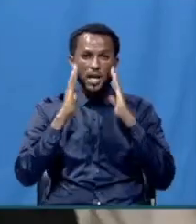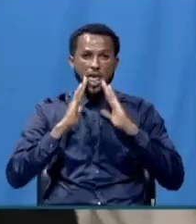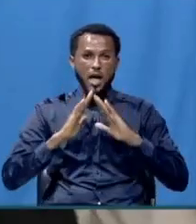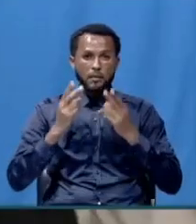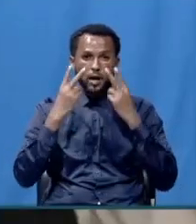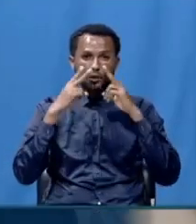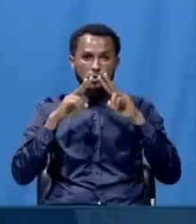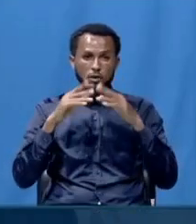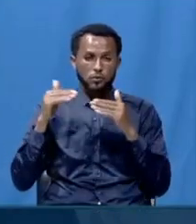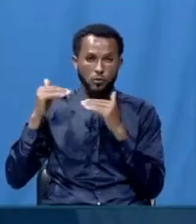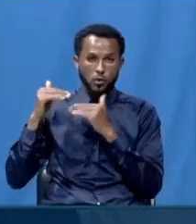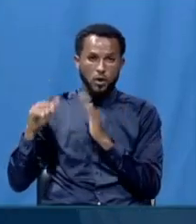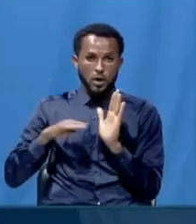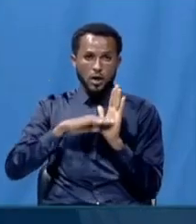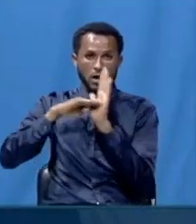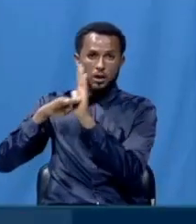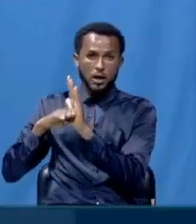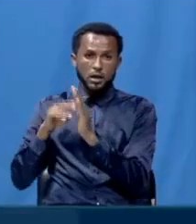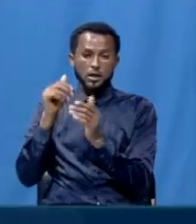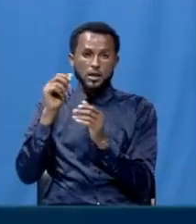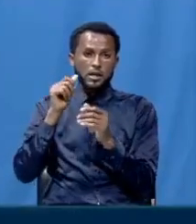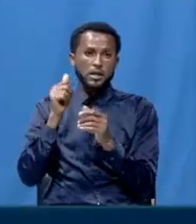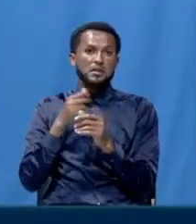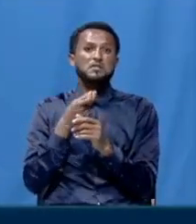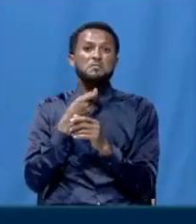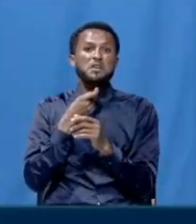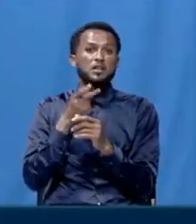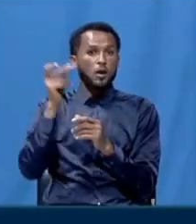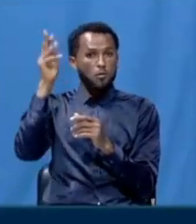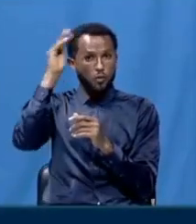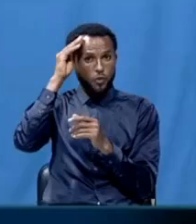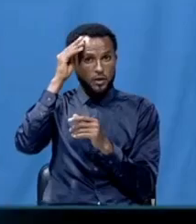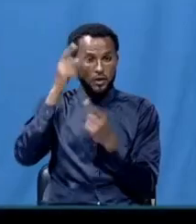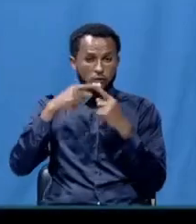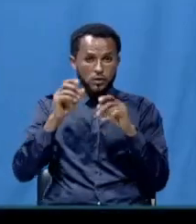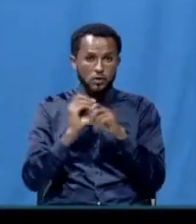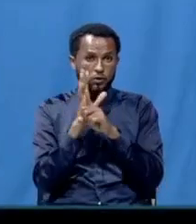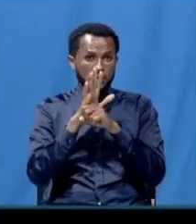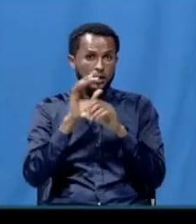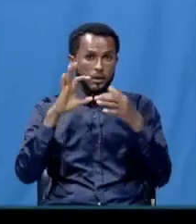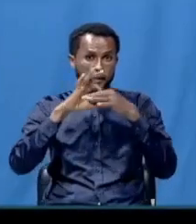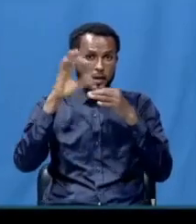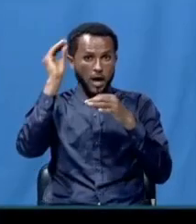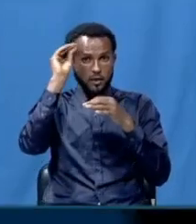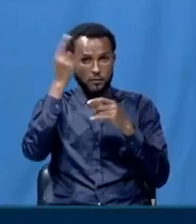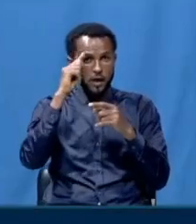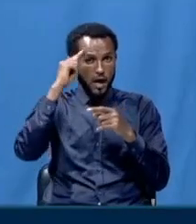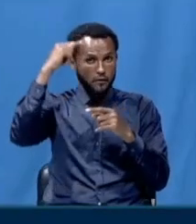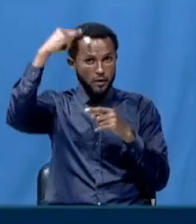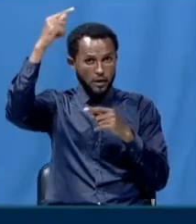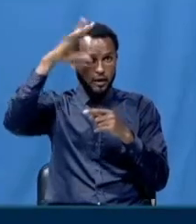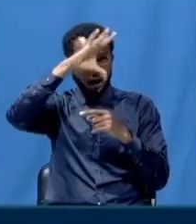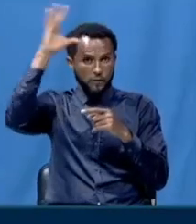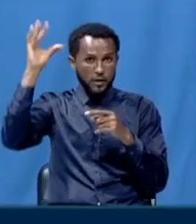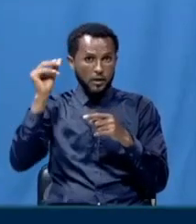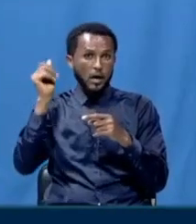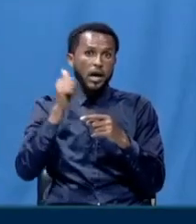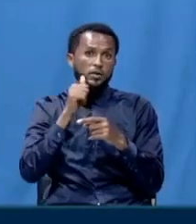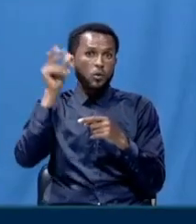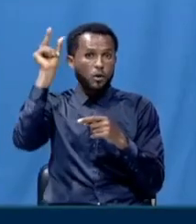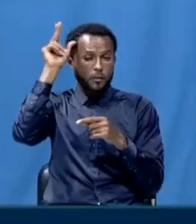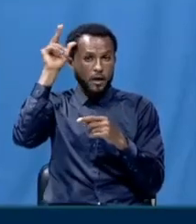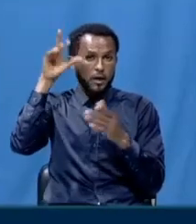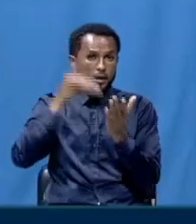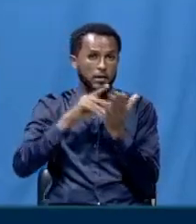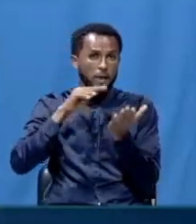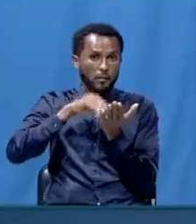ምስተ ወካሊ ጉጅለ ፋሽት አብይ አህመድ ደመቀ መኮንን ምዝታን ዝገለጻ ፍሪቲ ለእክት ህብረት አውሮፓ አበቀርን አፍሪካ አኔት ወይበር ናበ ከተማ